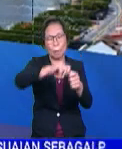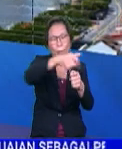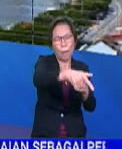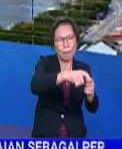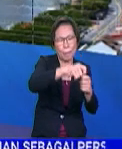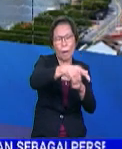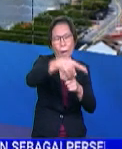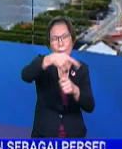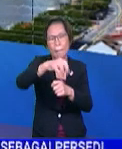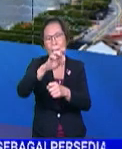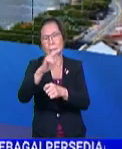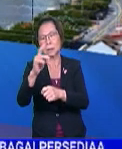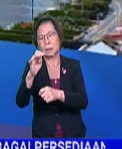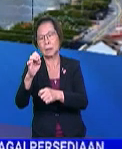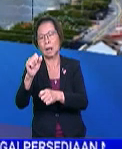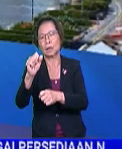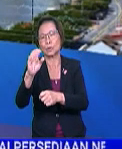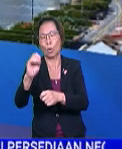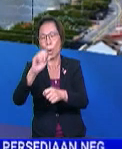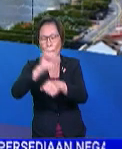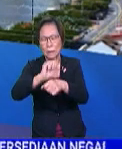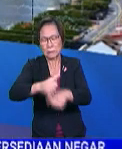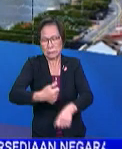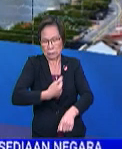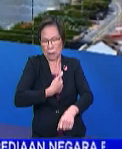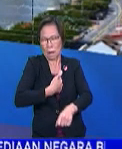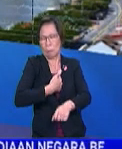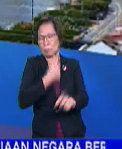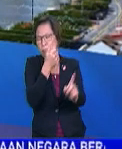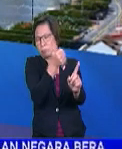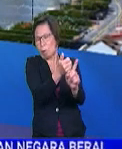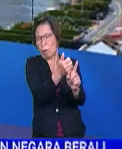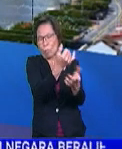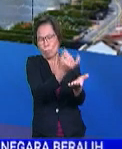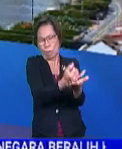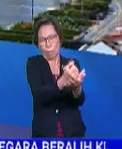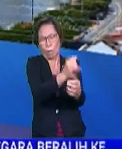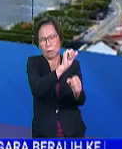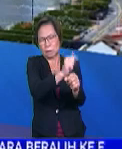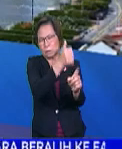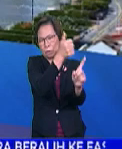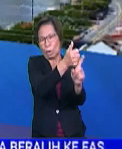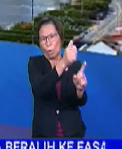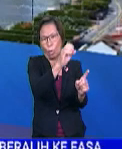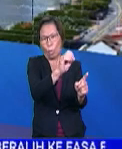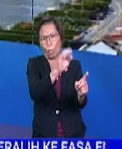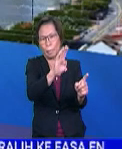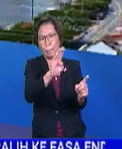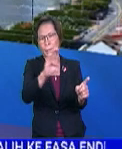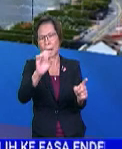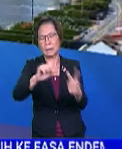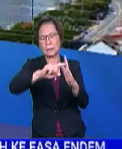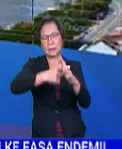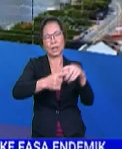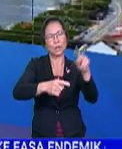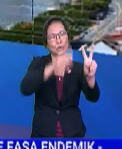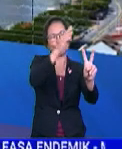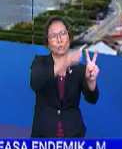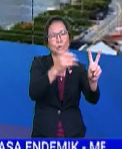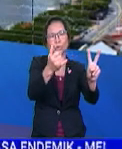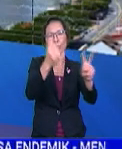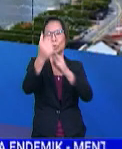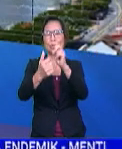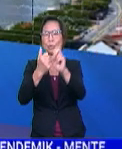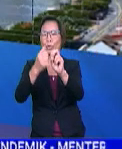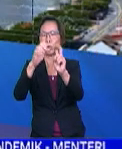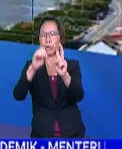skim keselamatan sosial pekerjaan sendiri sebagai orang berinsurans bekerja sendiri OBBS bermula pada 2 Jun tahun ini di